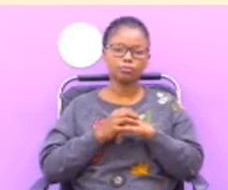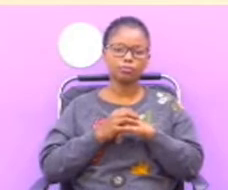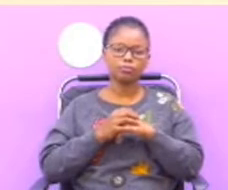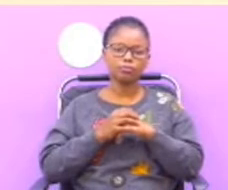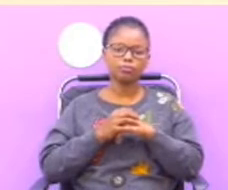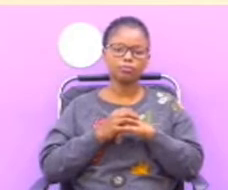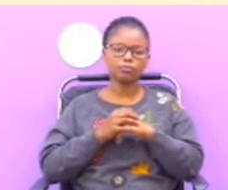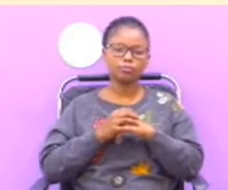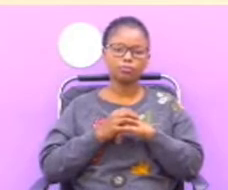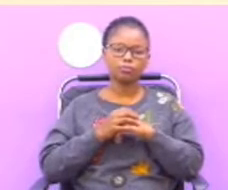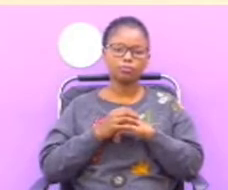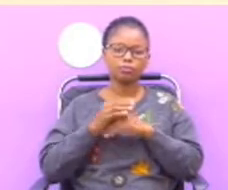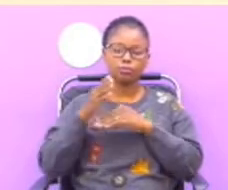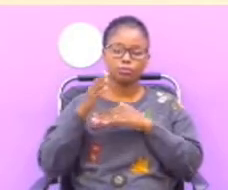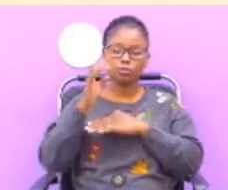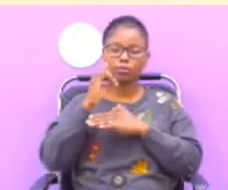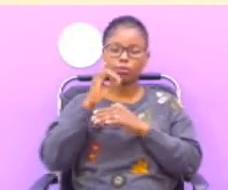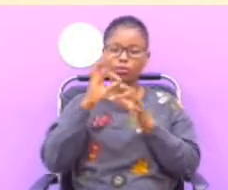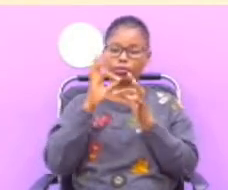ngai witũ nĩ mwĩhokeku